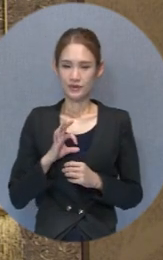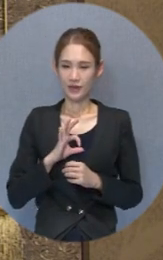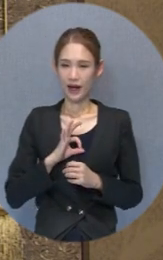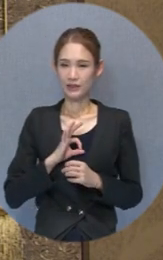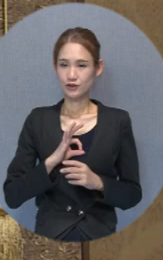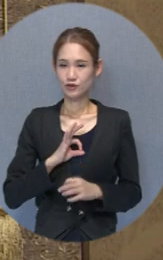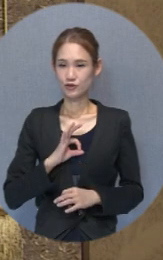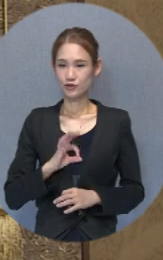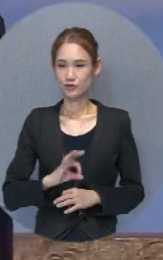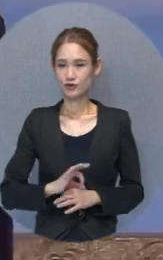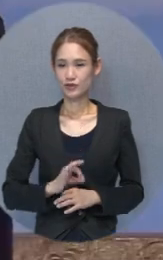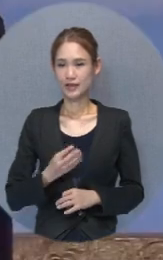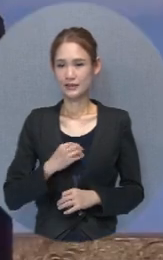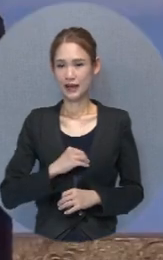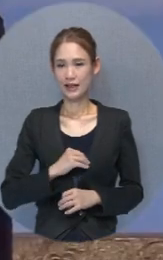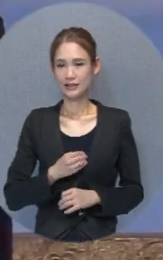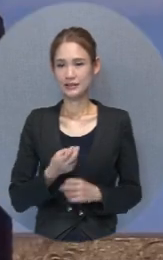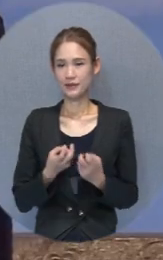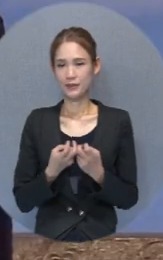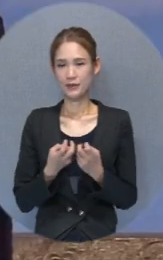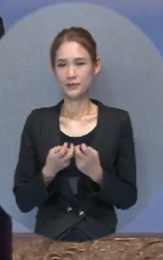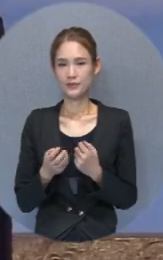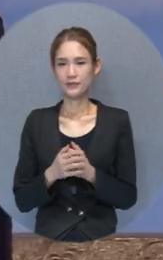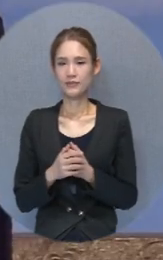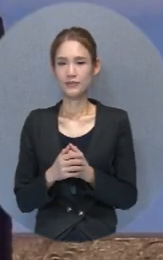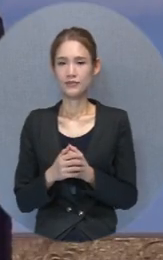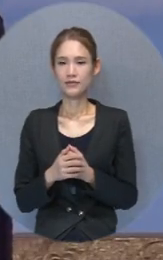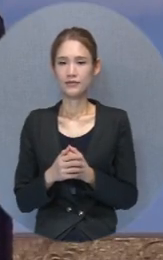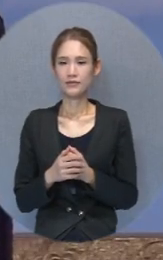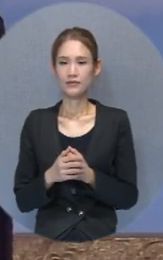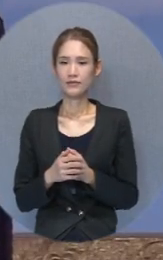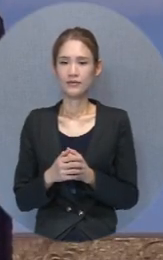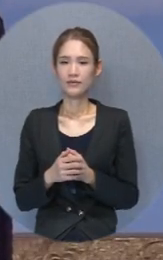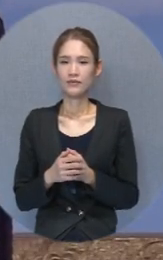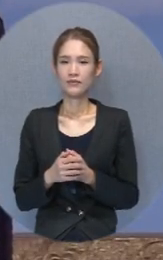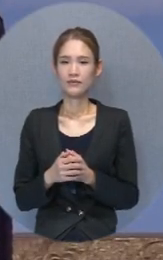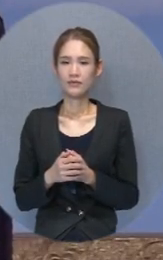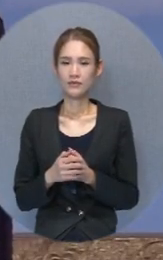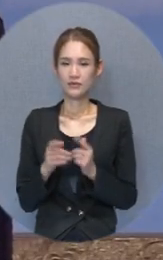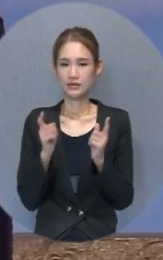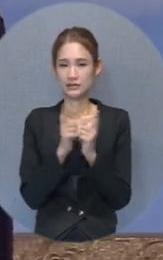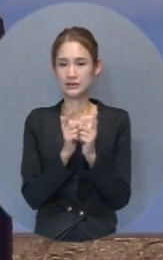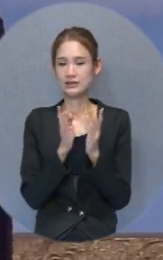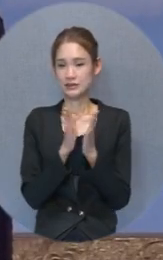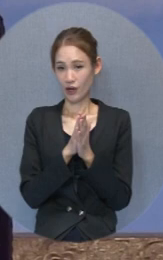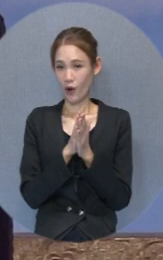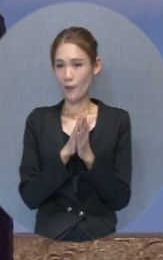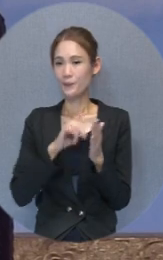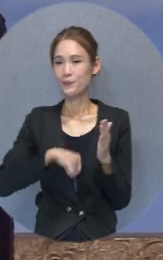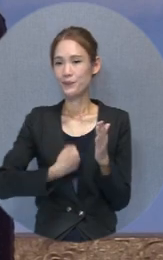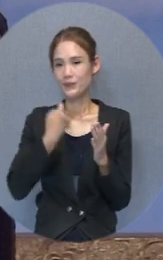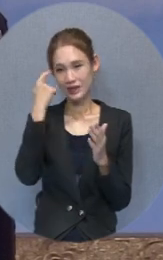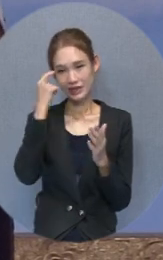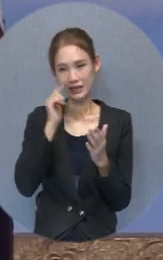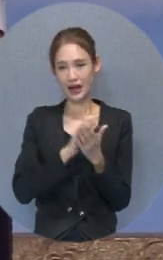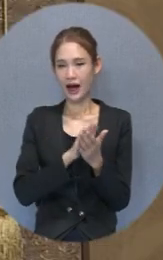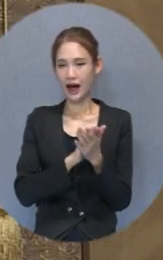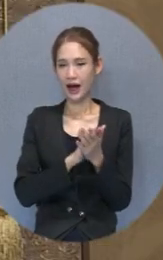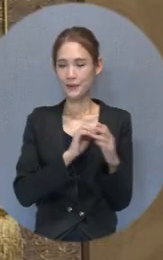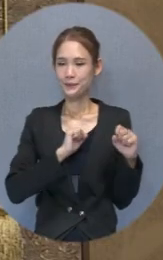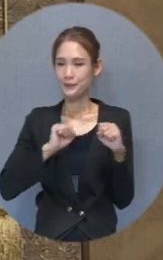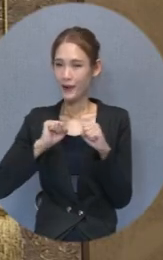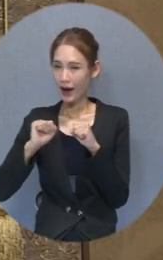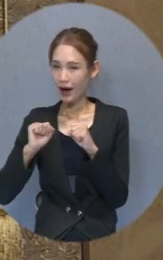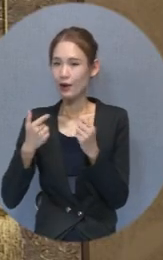법. 단추를 열고 예, 잠그고 하는 직접 연습을 스스로 해볼 수 네. 있게끔 하는 활동들이 많이 담겨